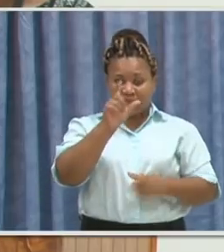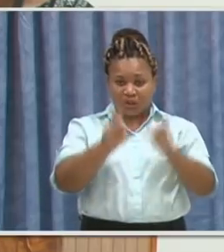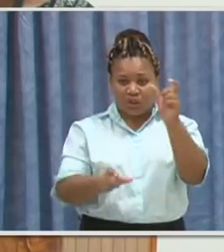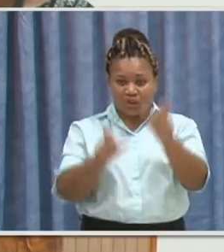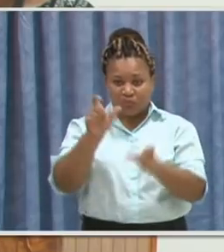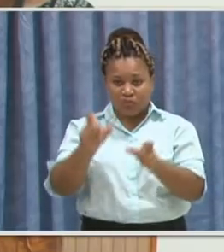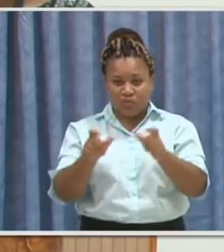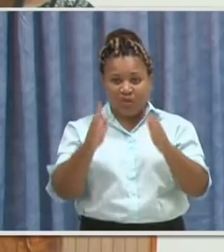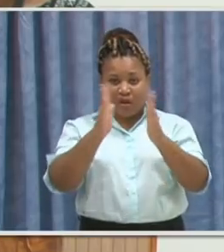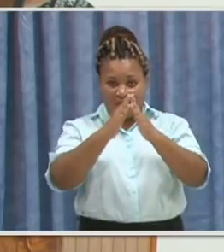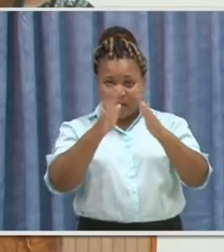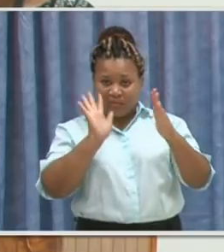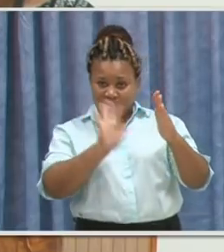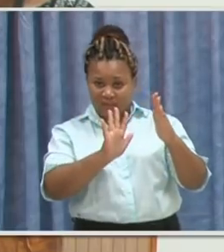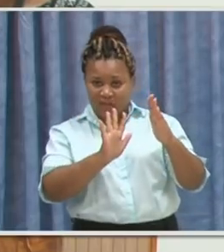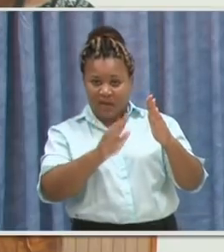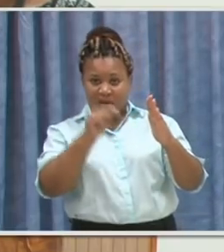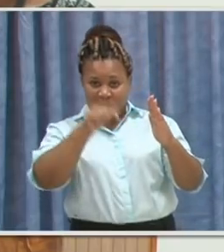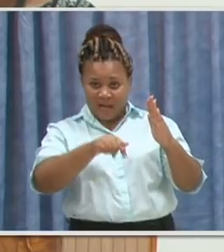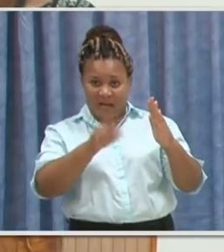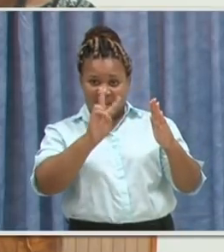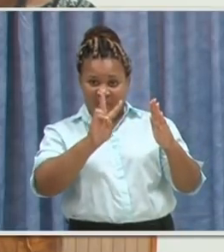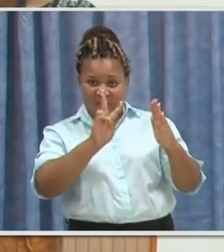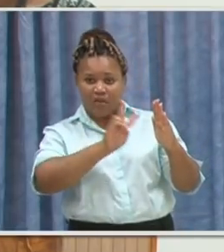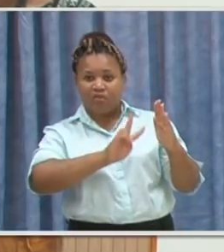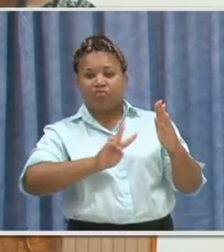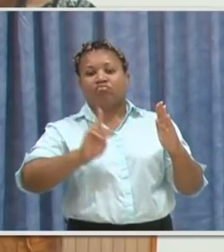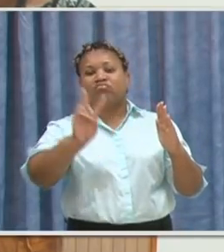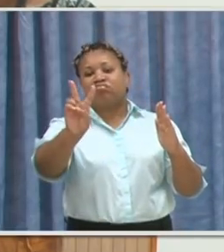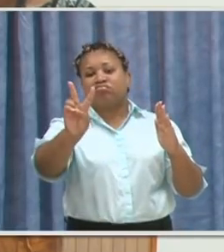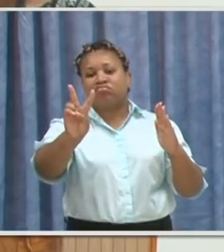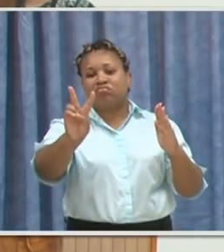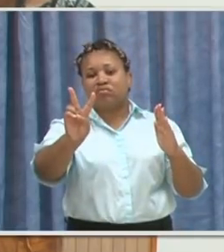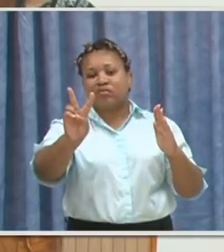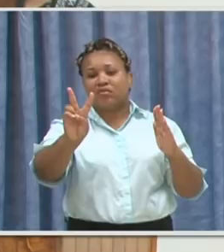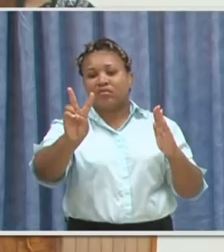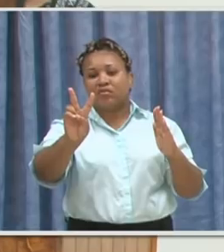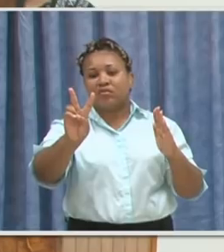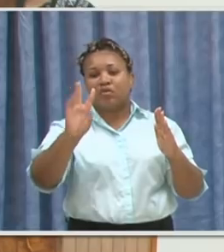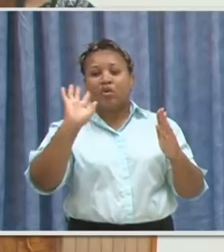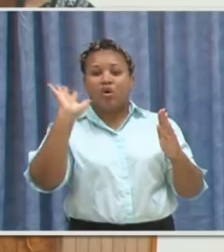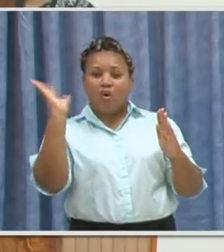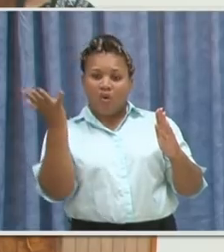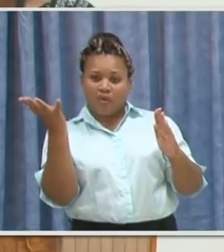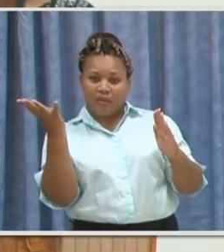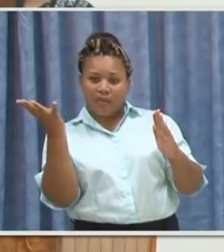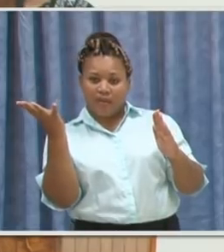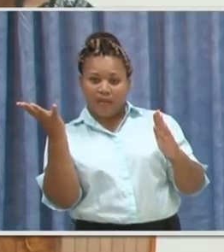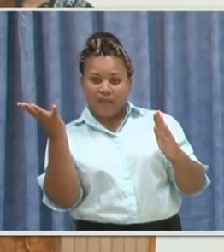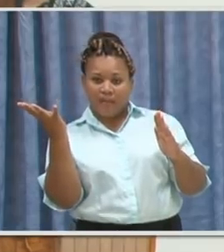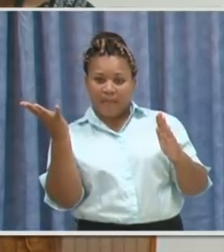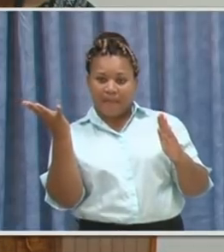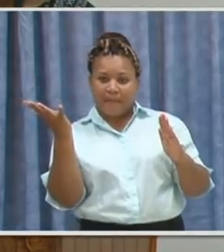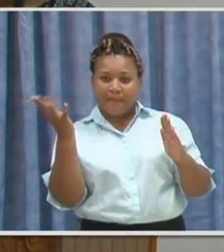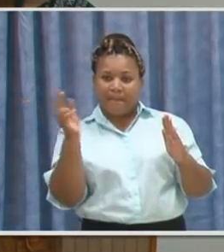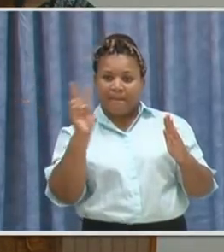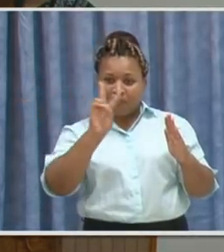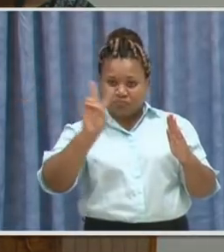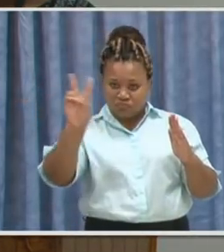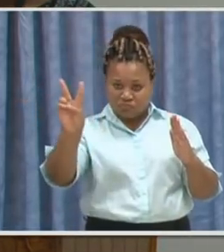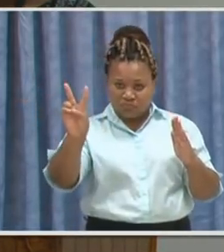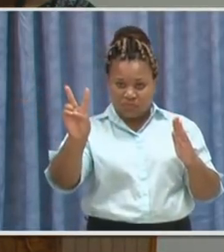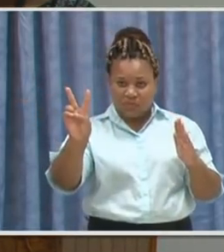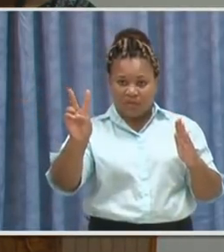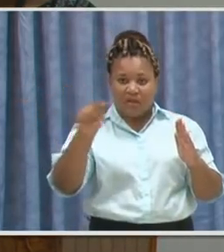dès Ngaï de Sazé, au pays Bouz, Bajaya, Bovalombe. Il y avait resté 3 qui restaient